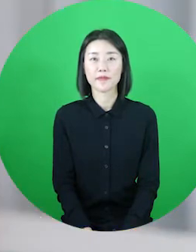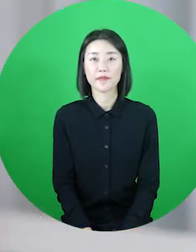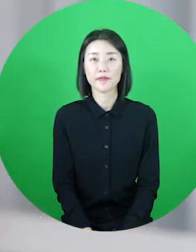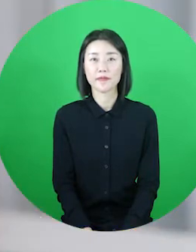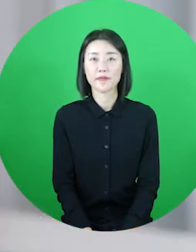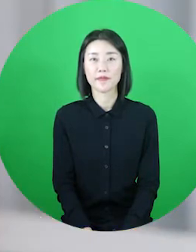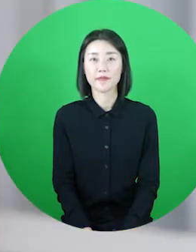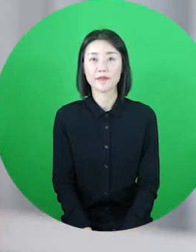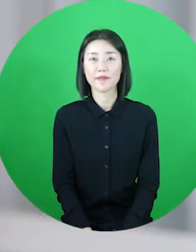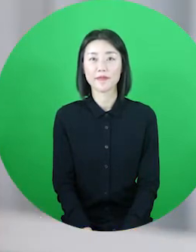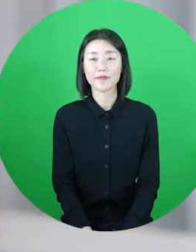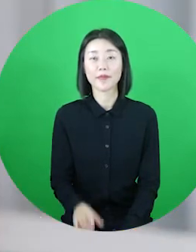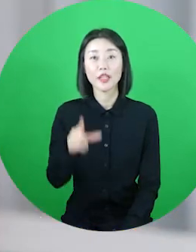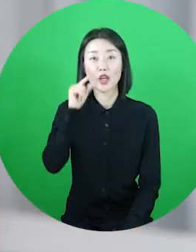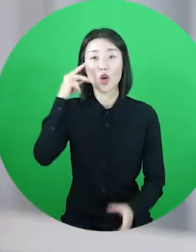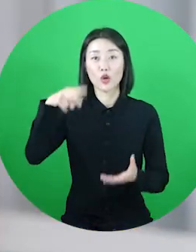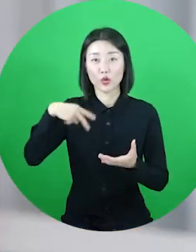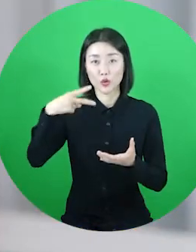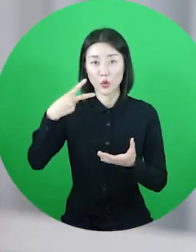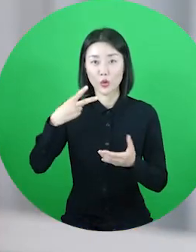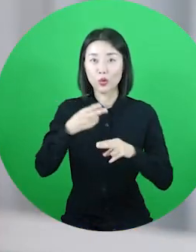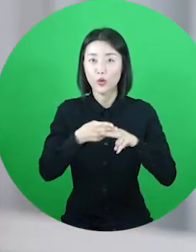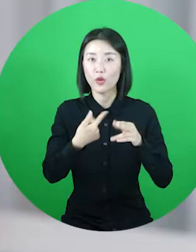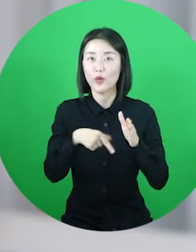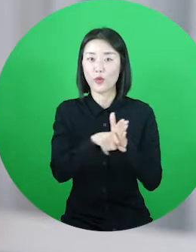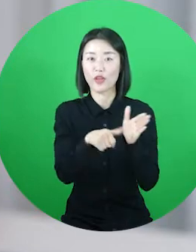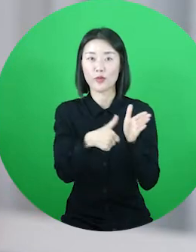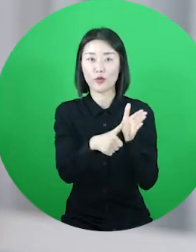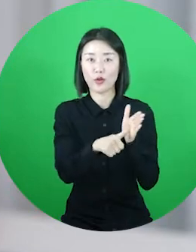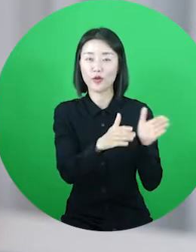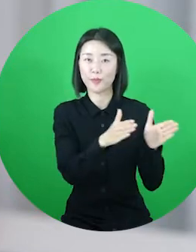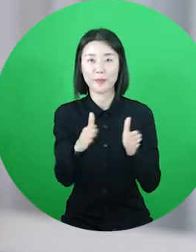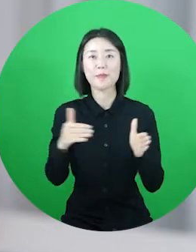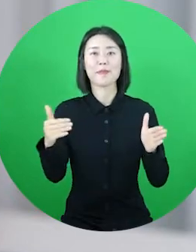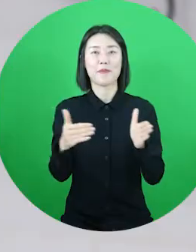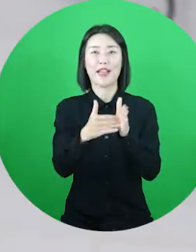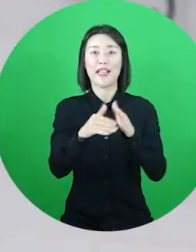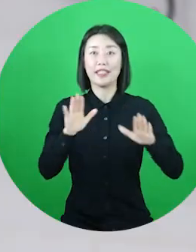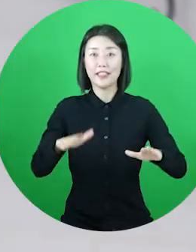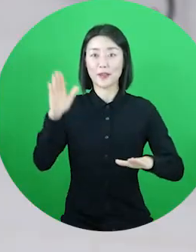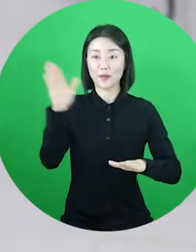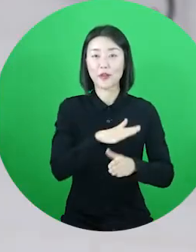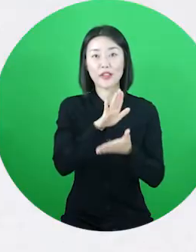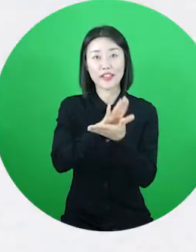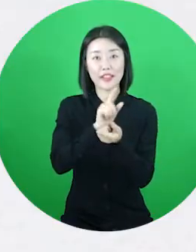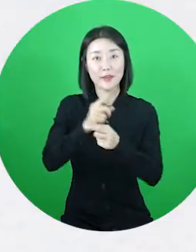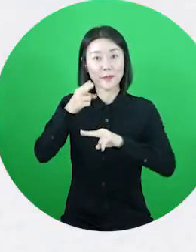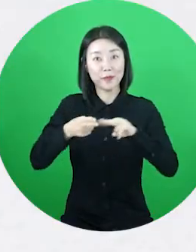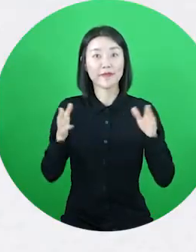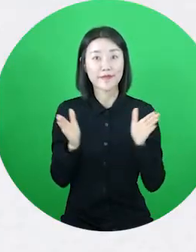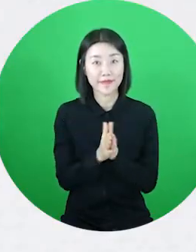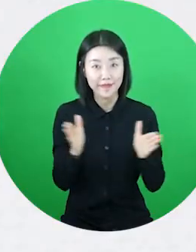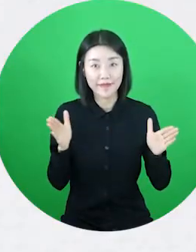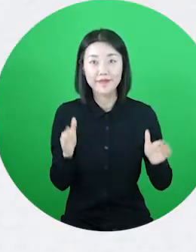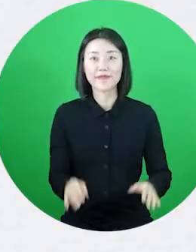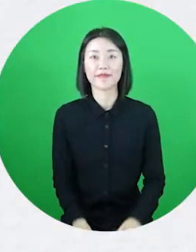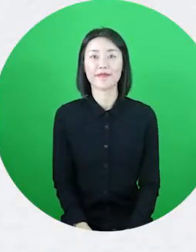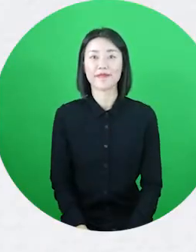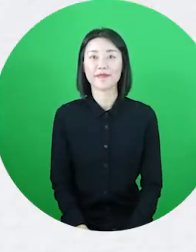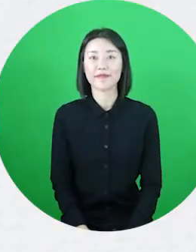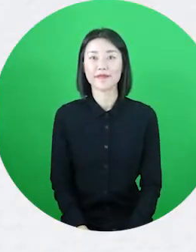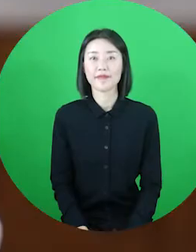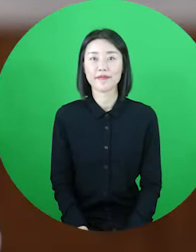우동을 만들기 위한 재료가 잘 준비되었으니 이제 조리를 시작해 볼까요? 네. 여기서